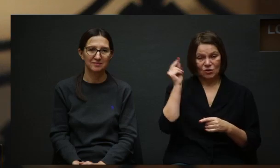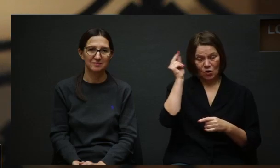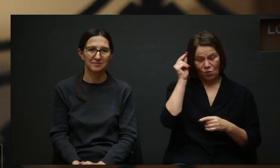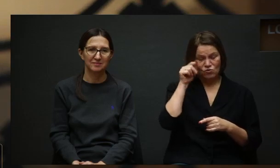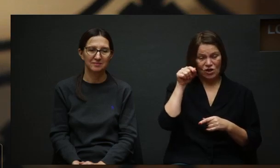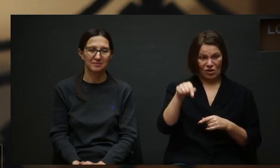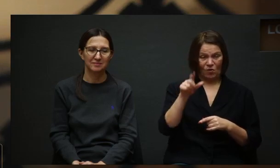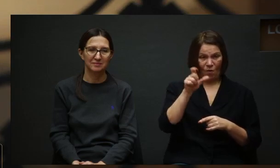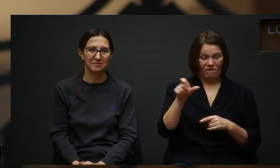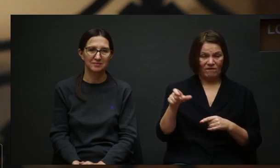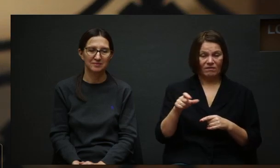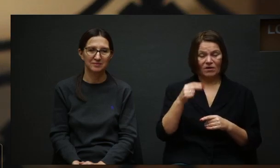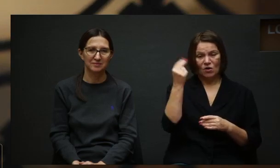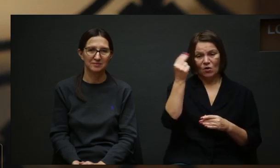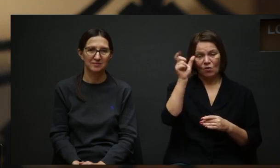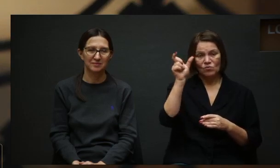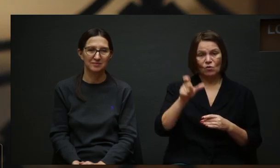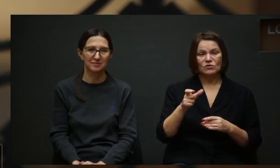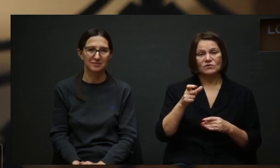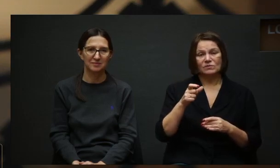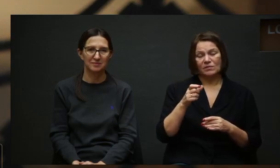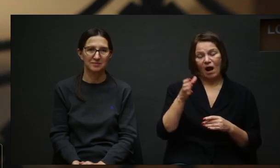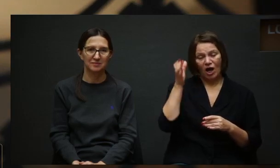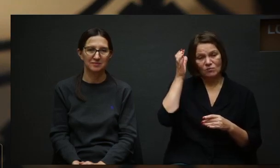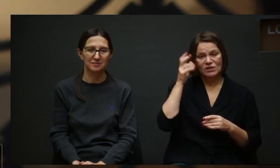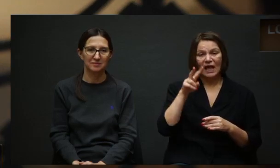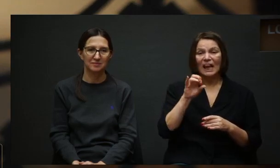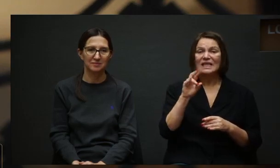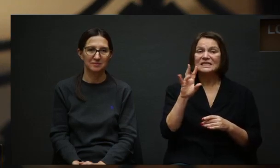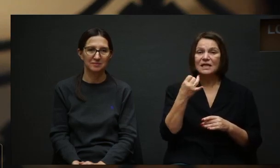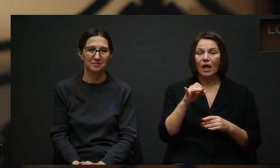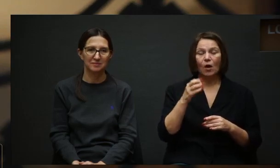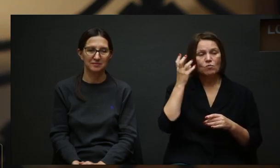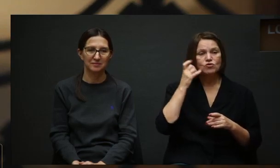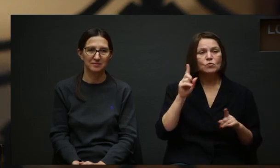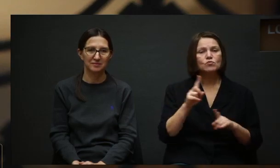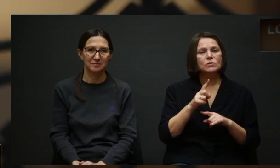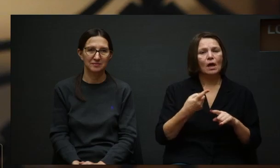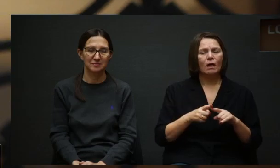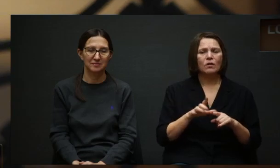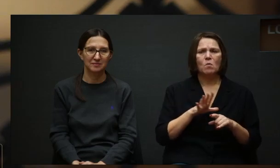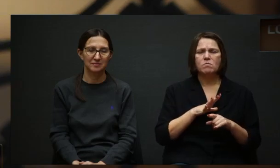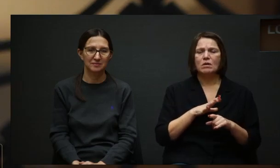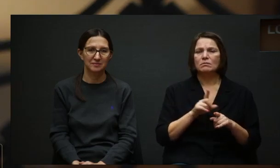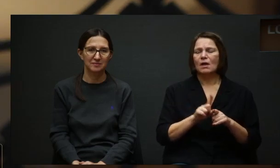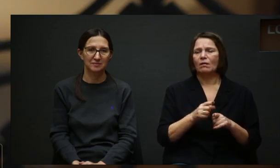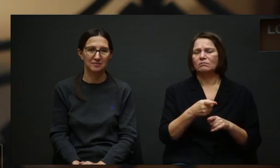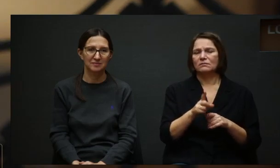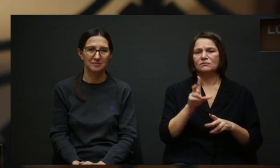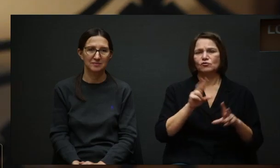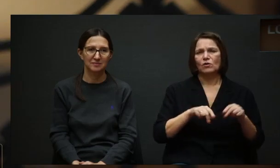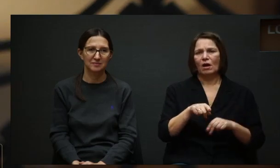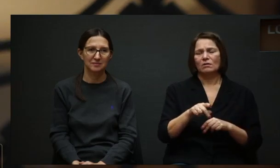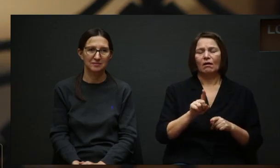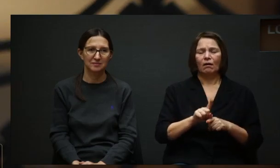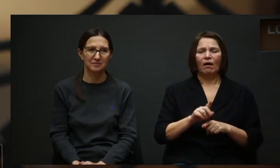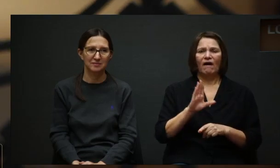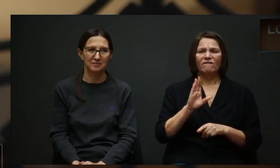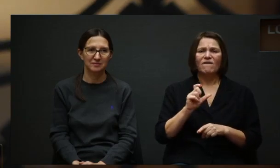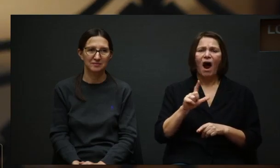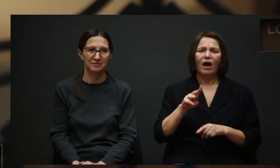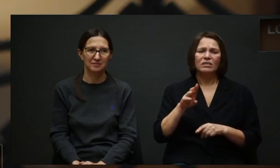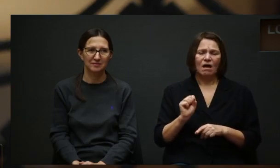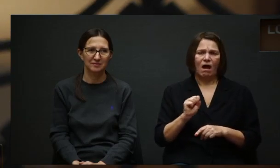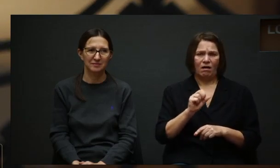художественного, значит, академического лицея, Пушкинский музей – это был своего рода такая вахта, вот, где надо